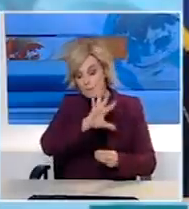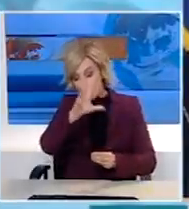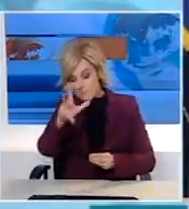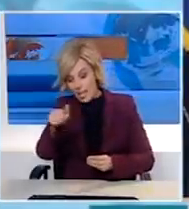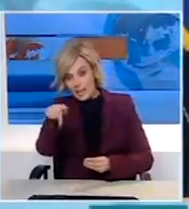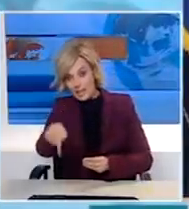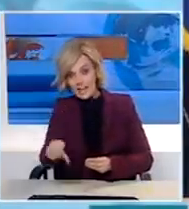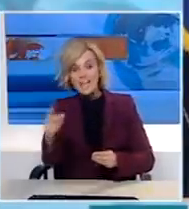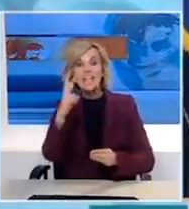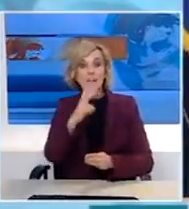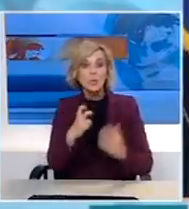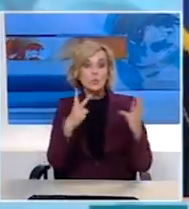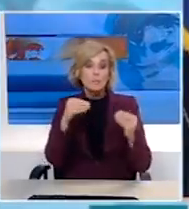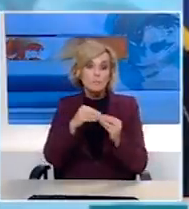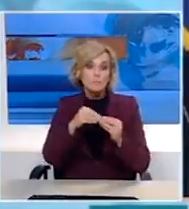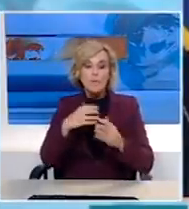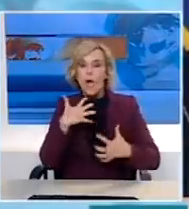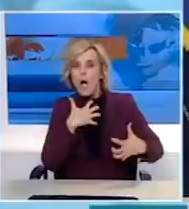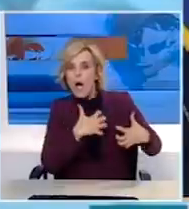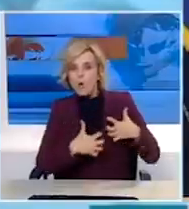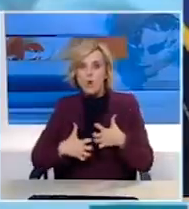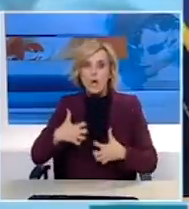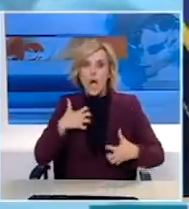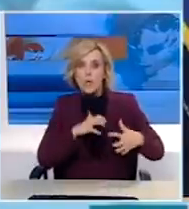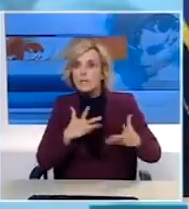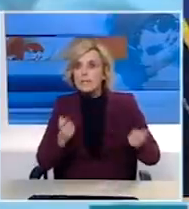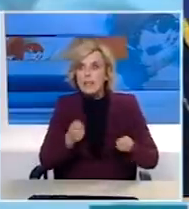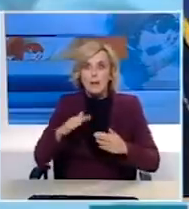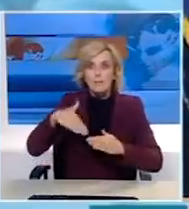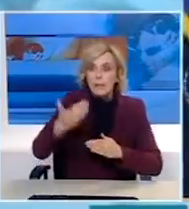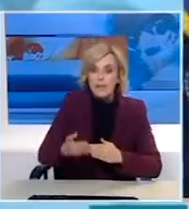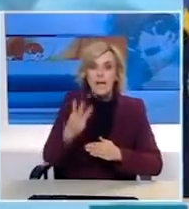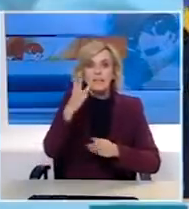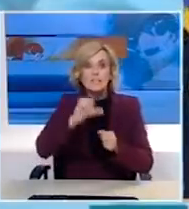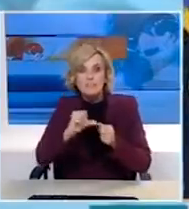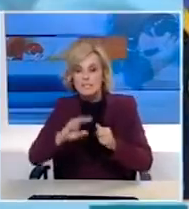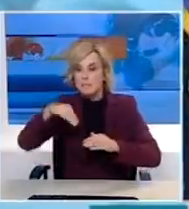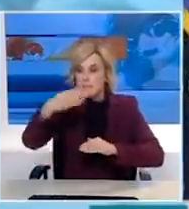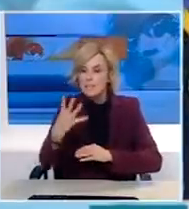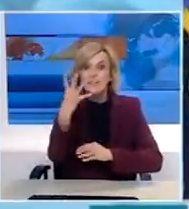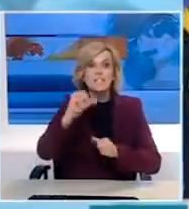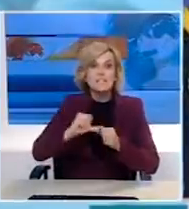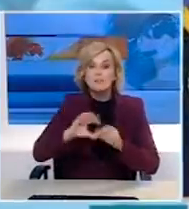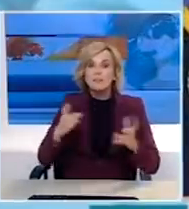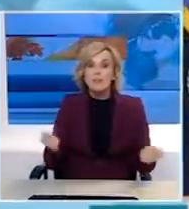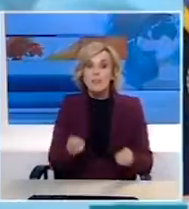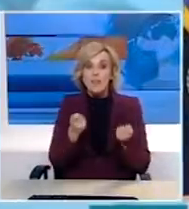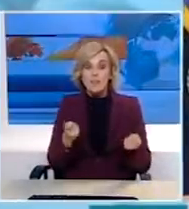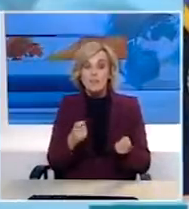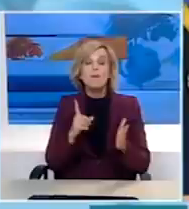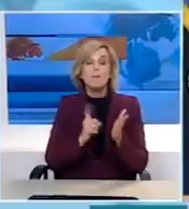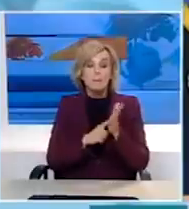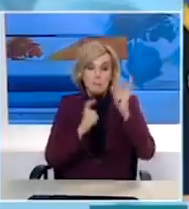αντιληπτό ότι η μεγάλη μας αγωνία δεν μπορεί να είναι τι θα συμβεί στους επόμενους 3-4 μήνες, αλλά πώς θα μπορέσουμε όσο πιο